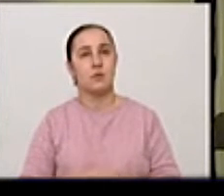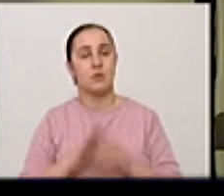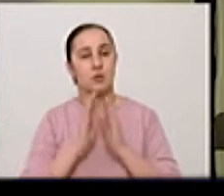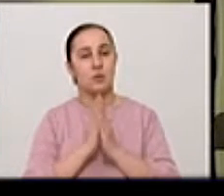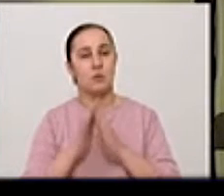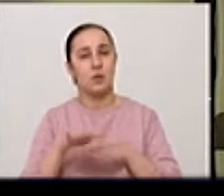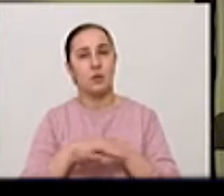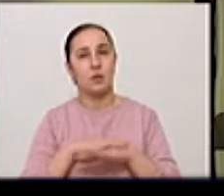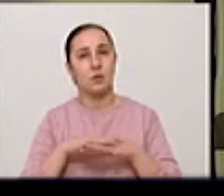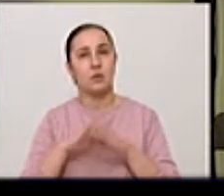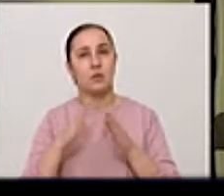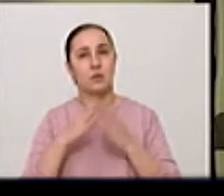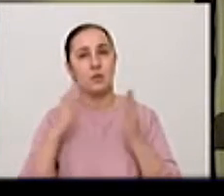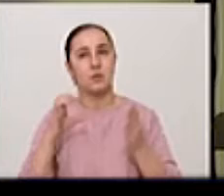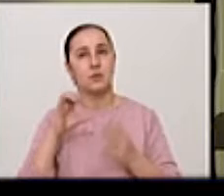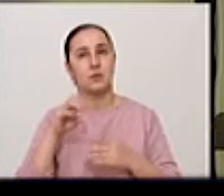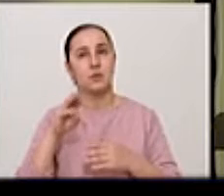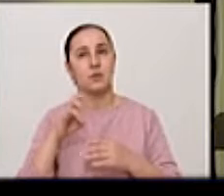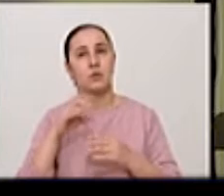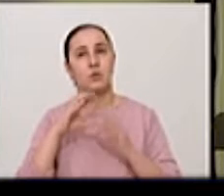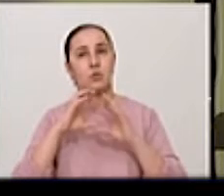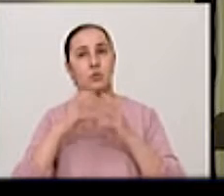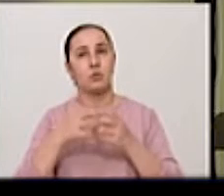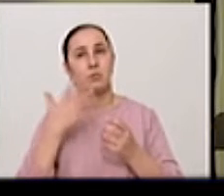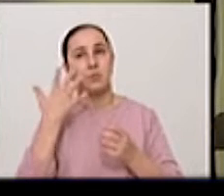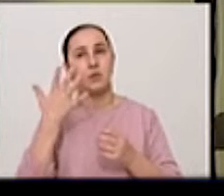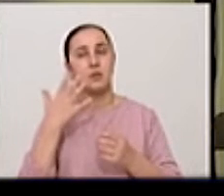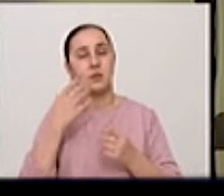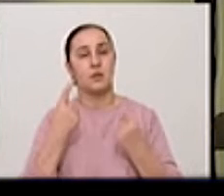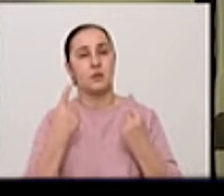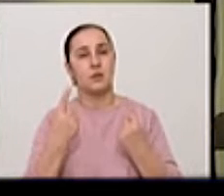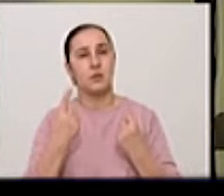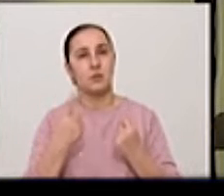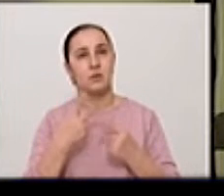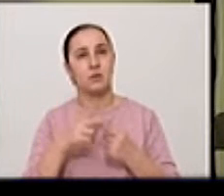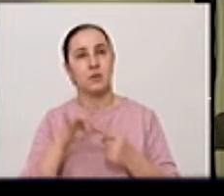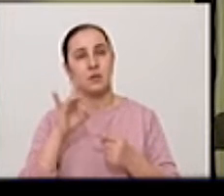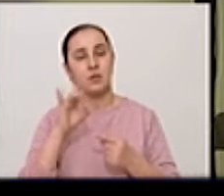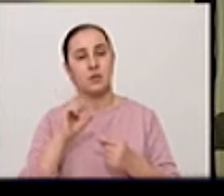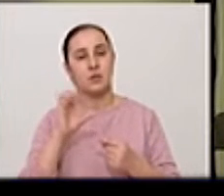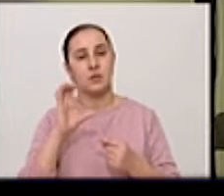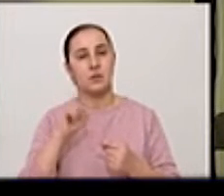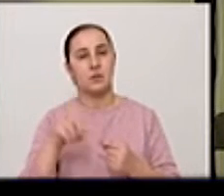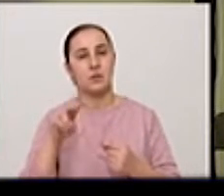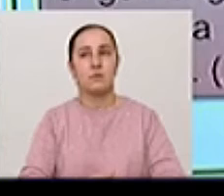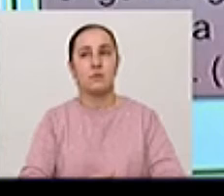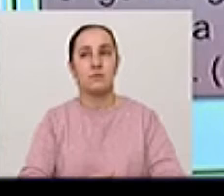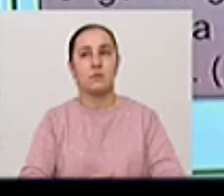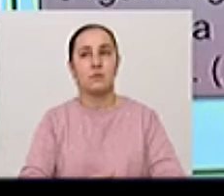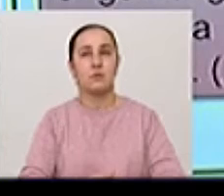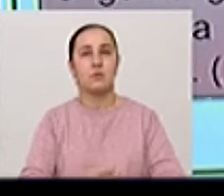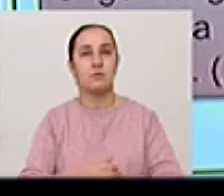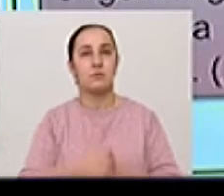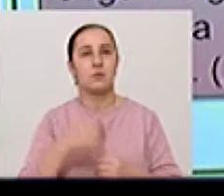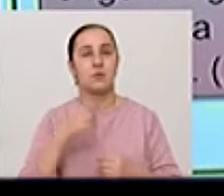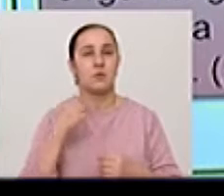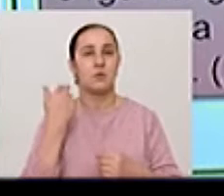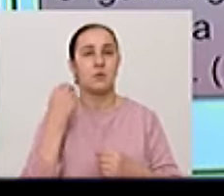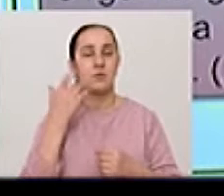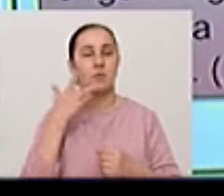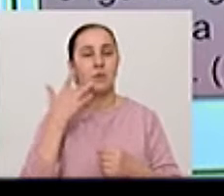Kitob xalqaro kenglik stansiyasi dunyodagi 5 yirik rasadxonalaridan biridir. AQShda